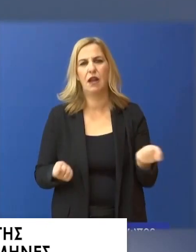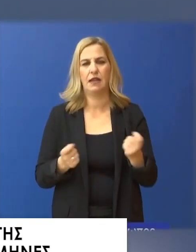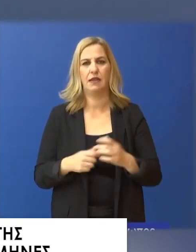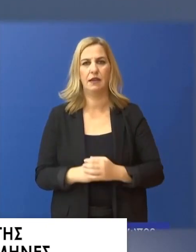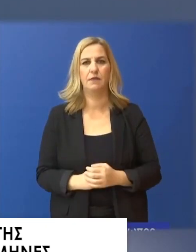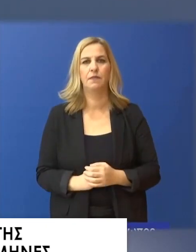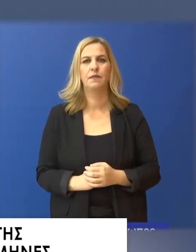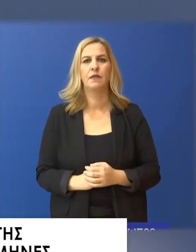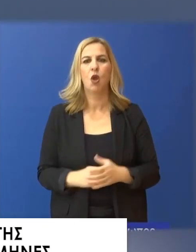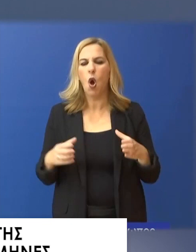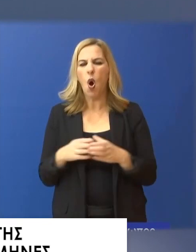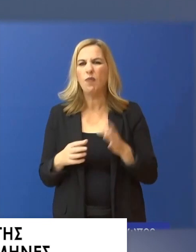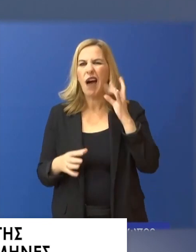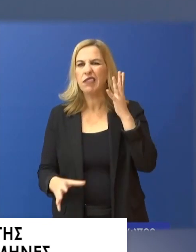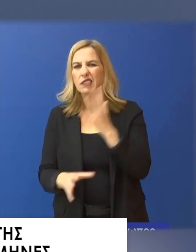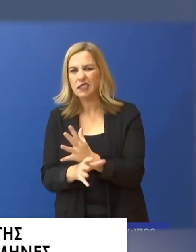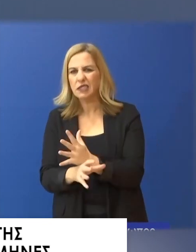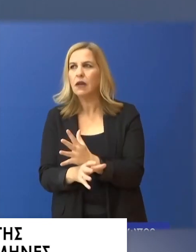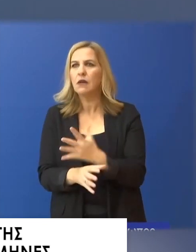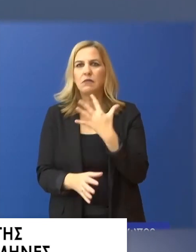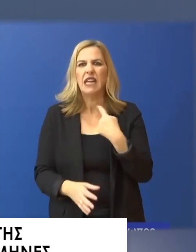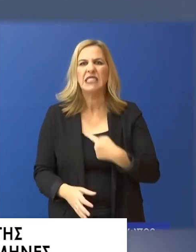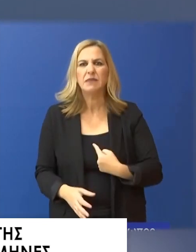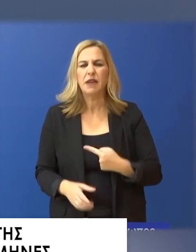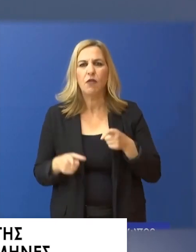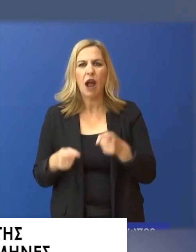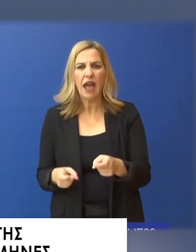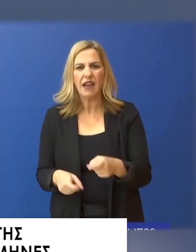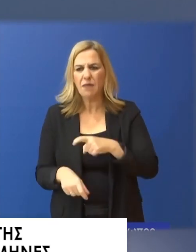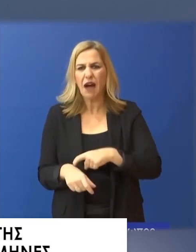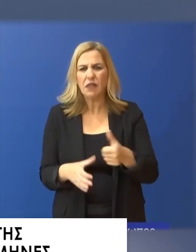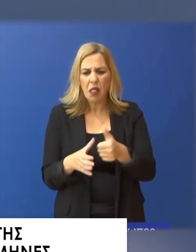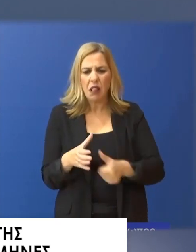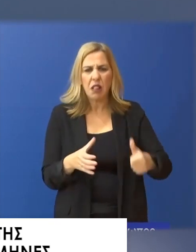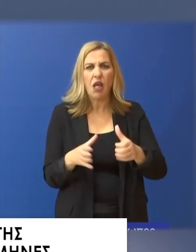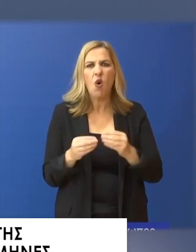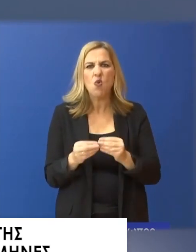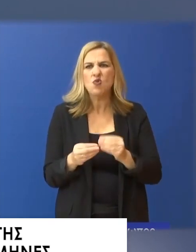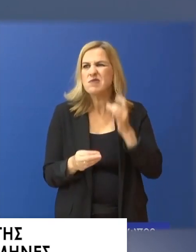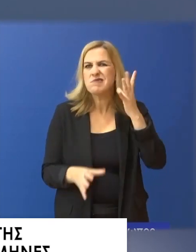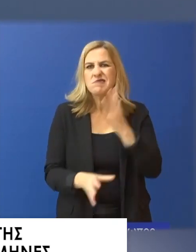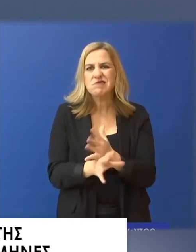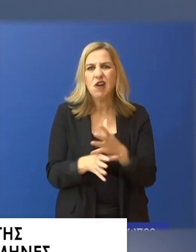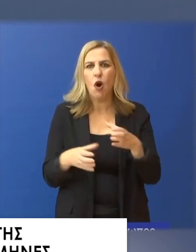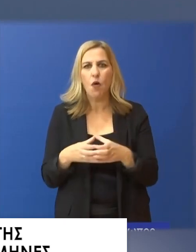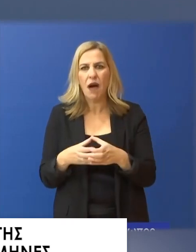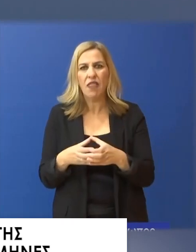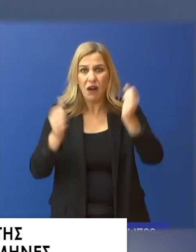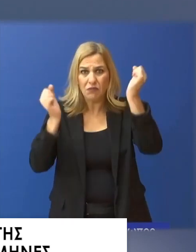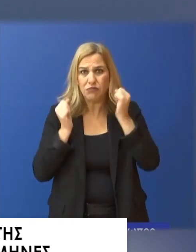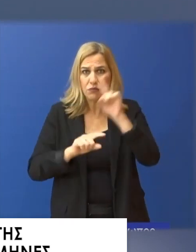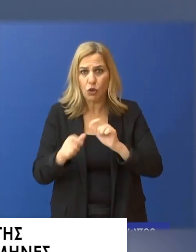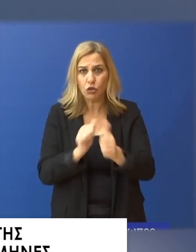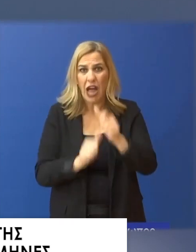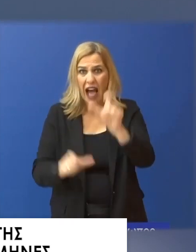συμπεριφορά εγκληματικών οργανώσεων και τη θλιβερή ανοχή μιας ελάχιστης οπαδικής μειοψηφίας δεν θα την πληρώσουν ούτε οι αθλητές